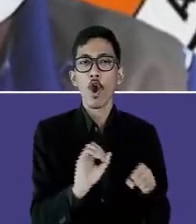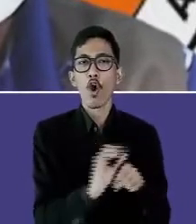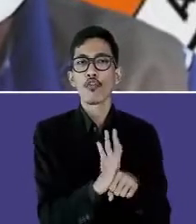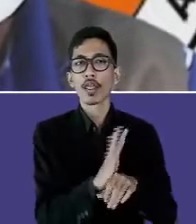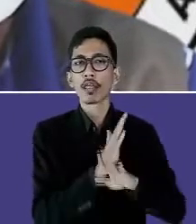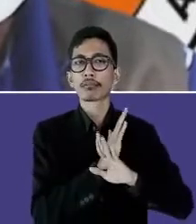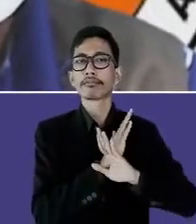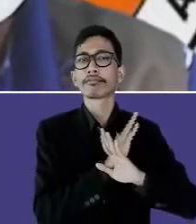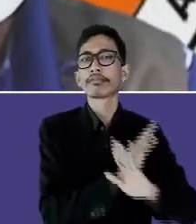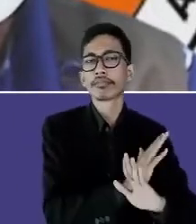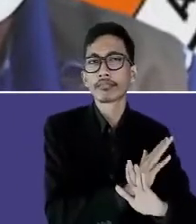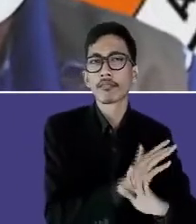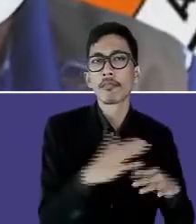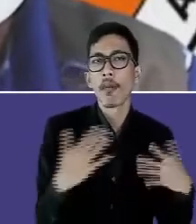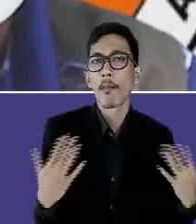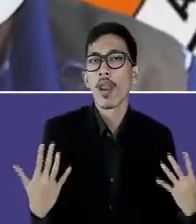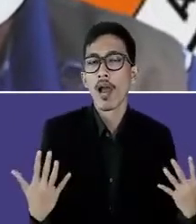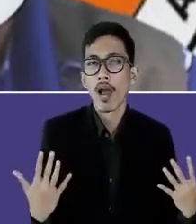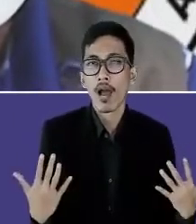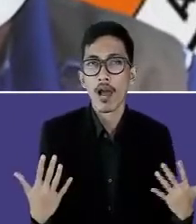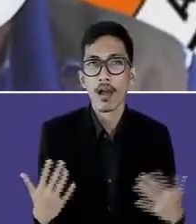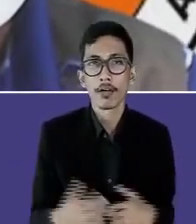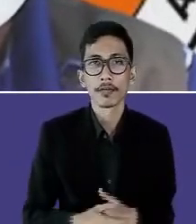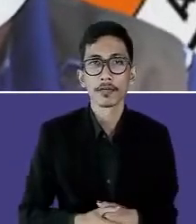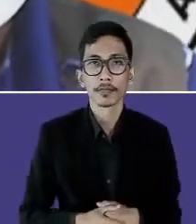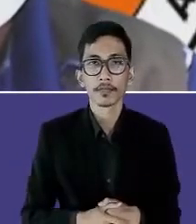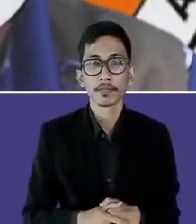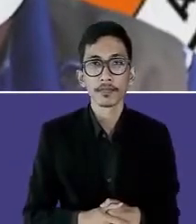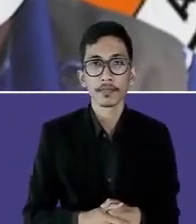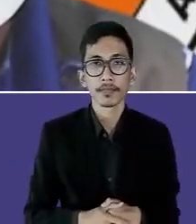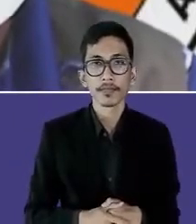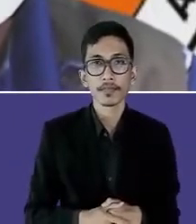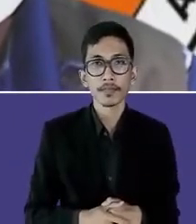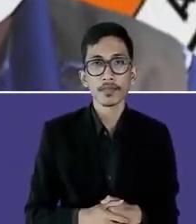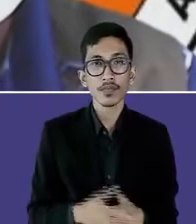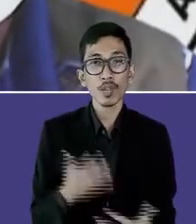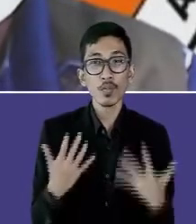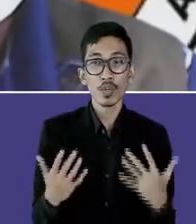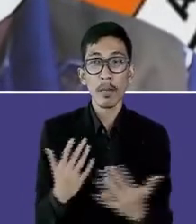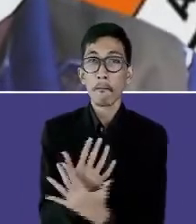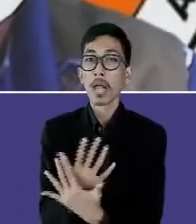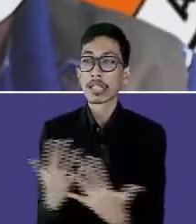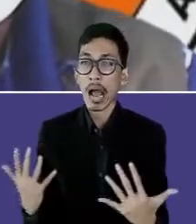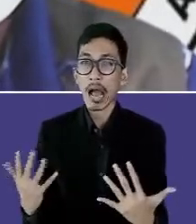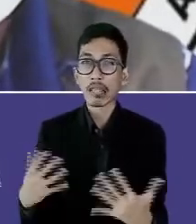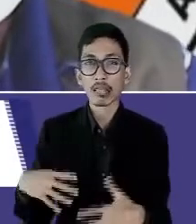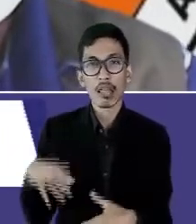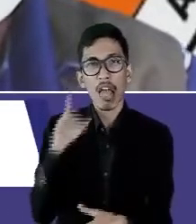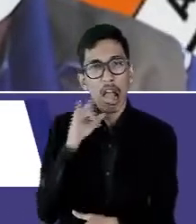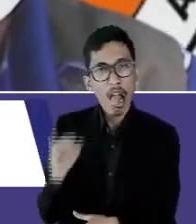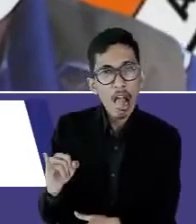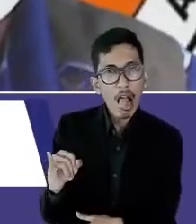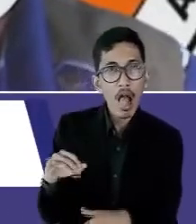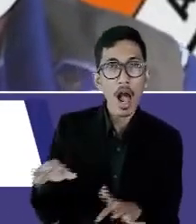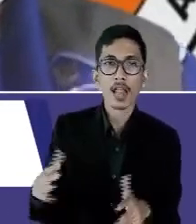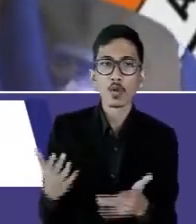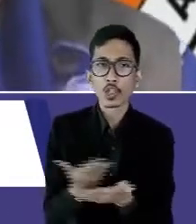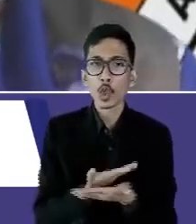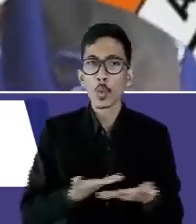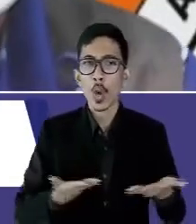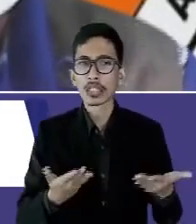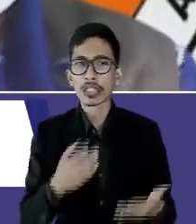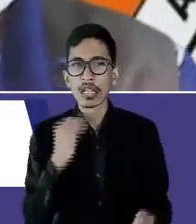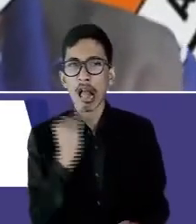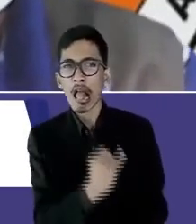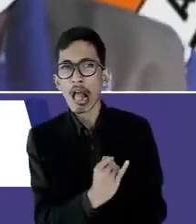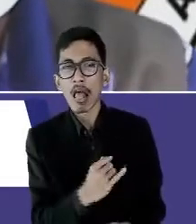di Kabupaten Jayapura ini? Ya mengingat tentu saja mungkin struktur masyarakatnya, kondisi dan sebagainya yang mungkin berbeda dengan daerah